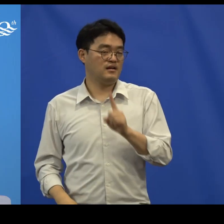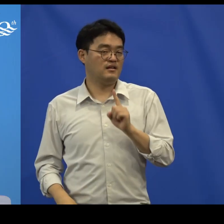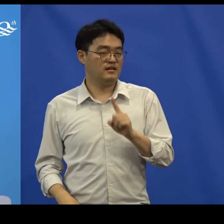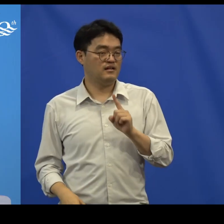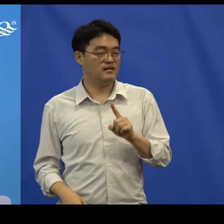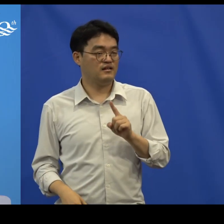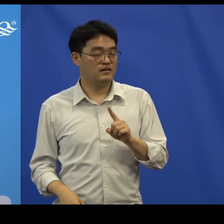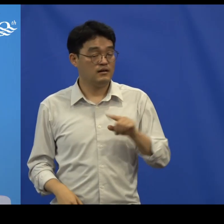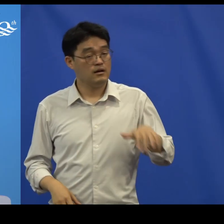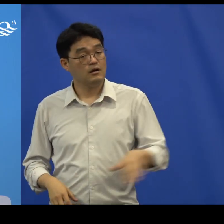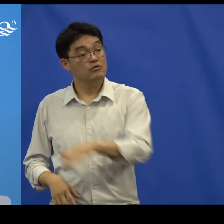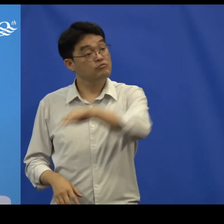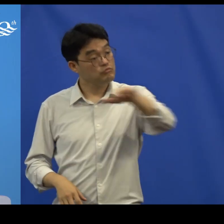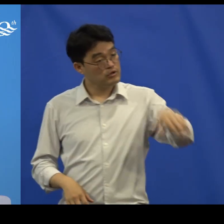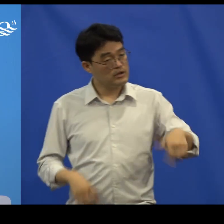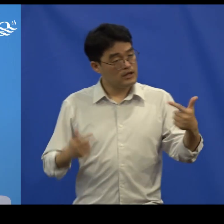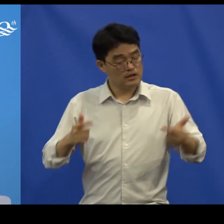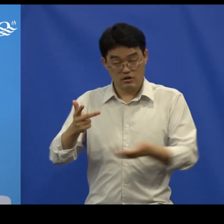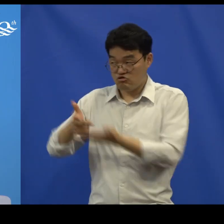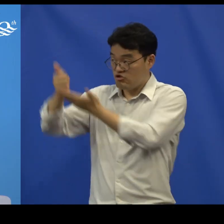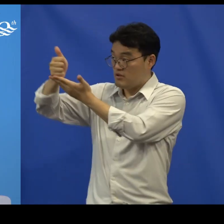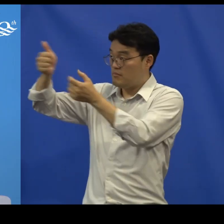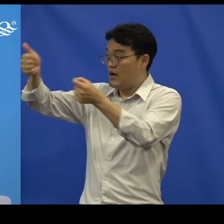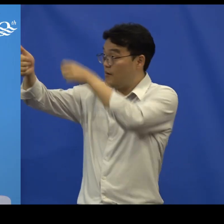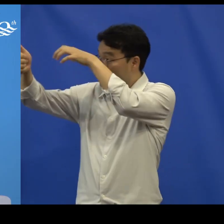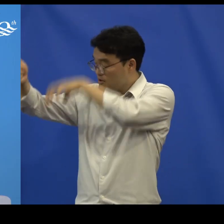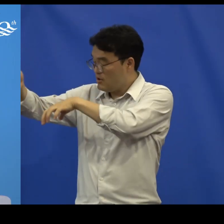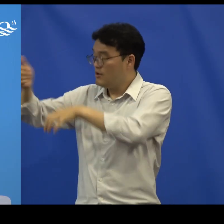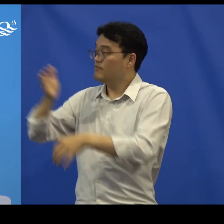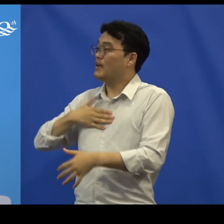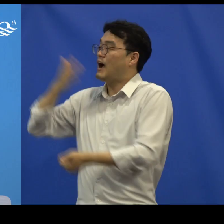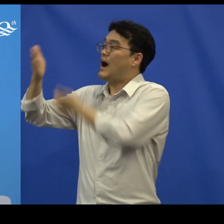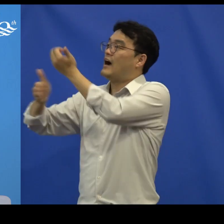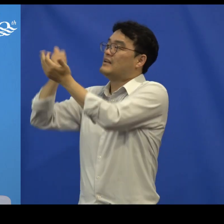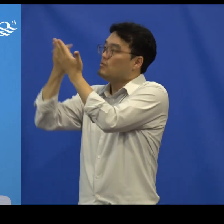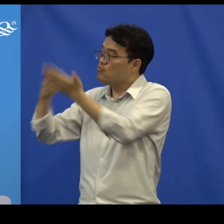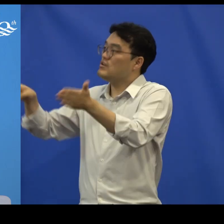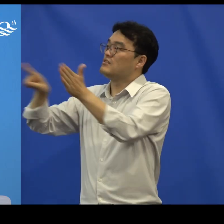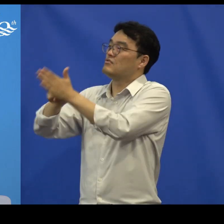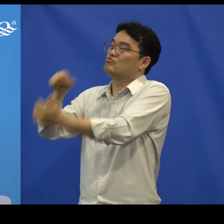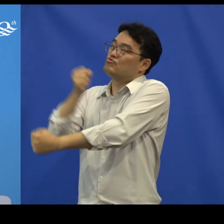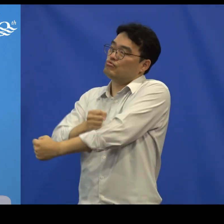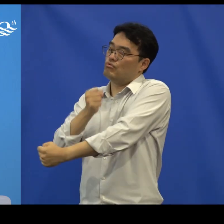시키신 일을 해야 된다. 그러니까 내 삶의 자리에서, 여러분 인생이 얼마나 짧아요.